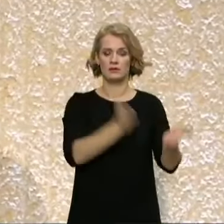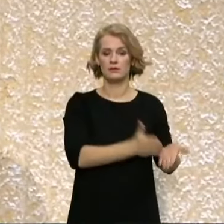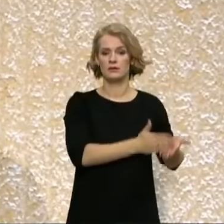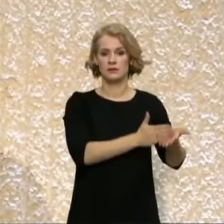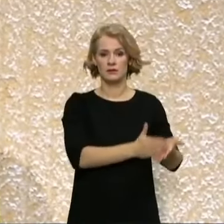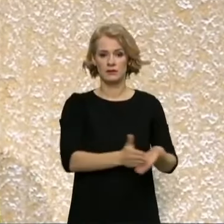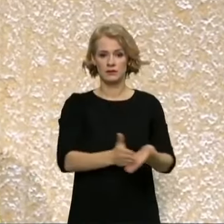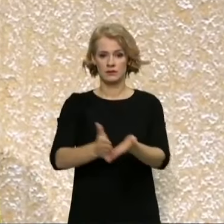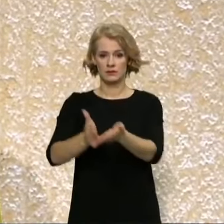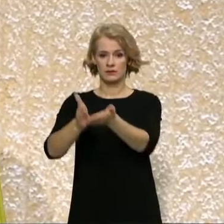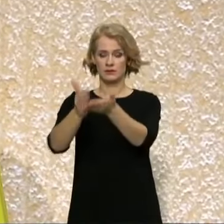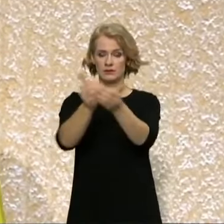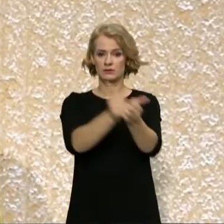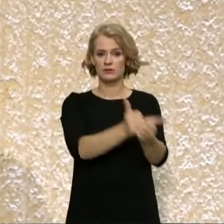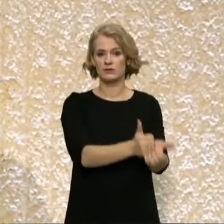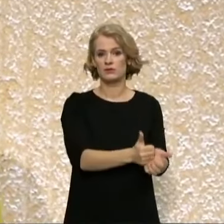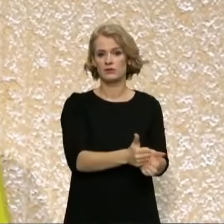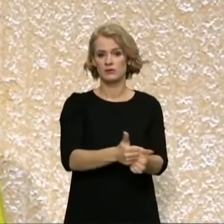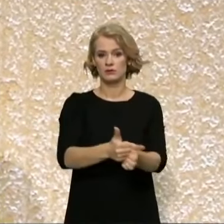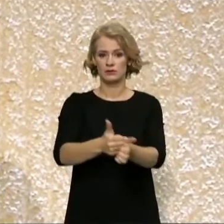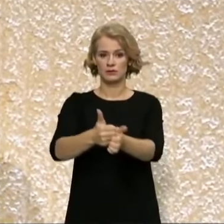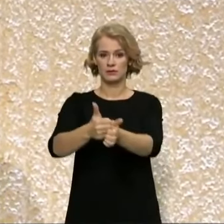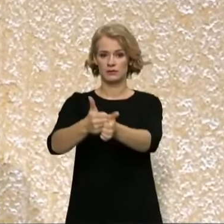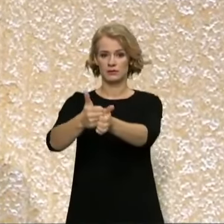vien takais